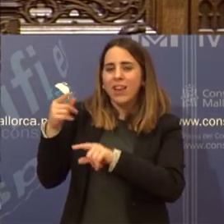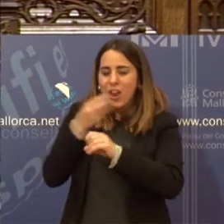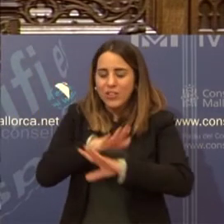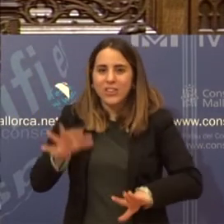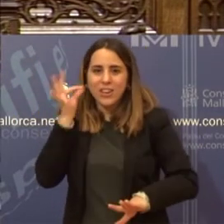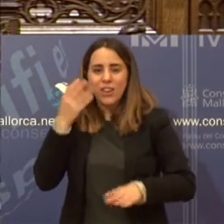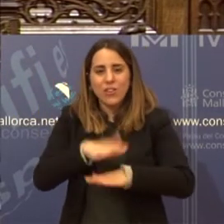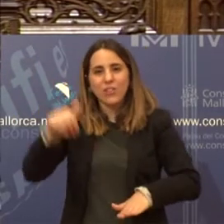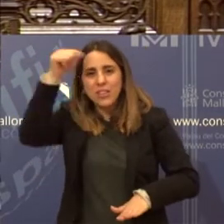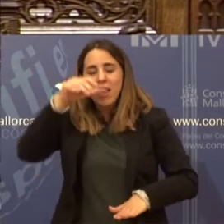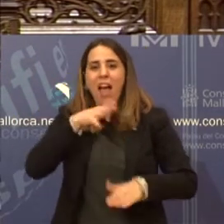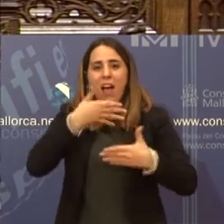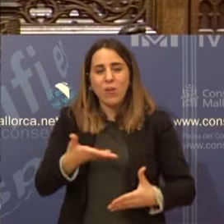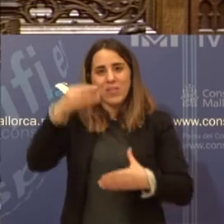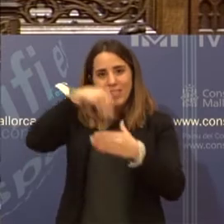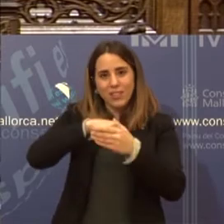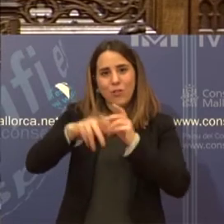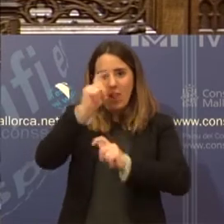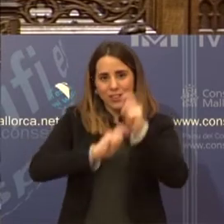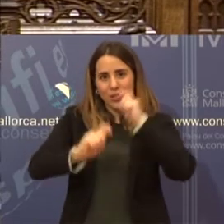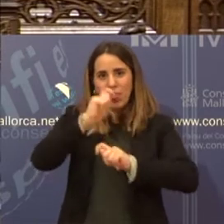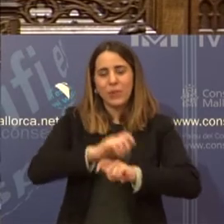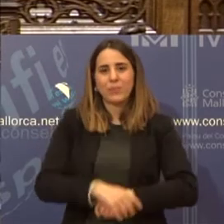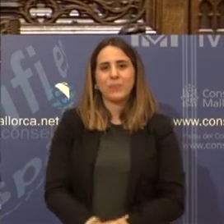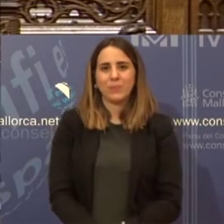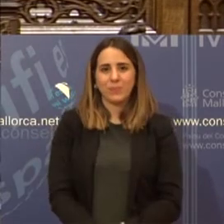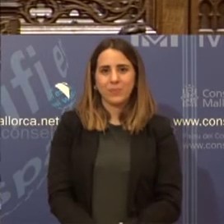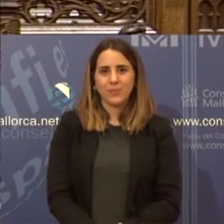nins i nines que actualment formen l'associació.